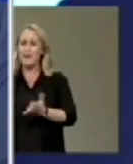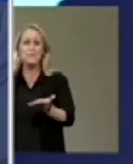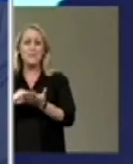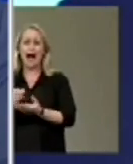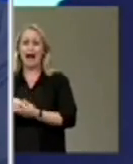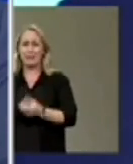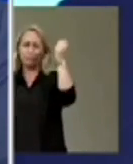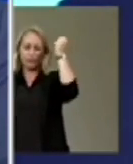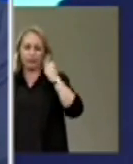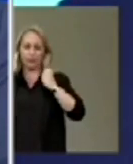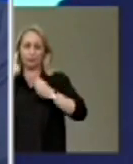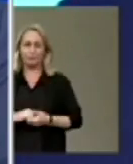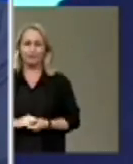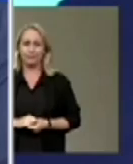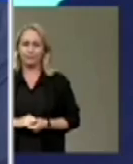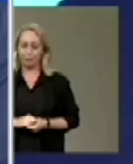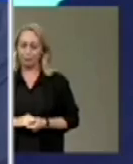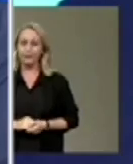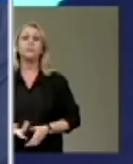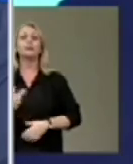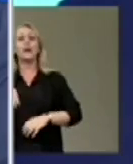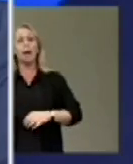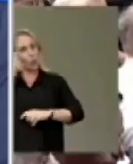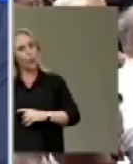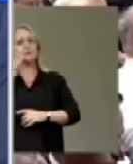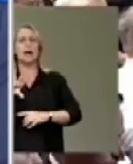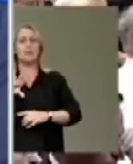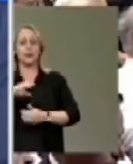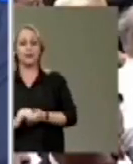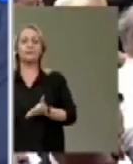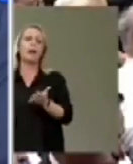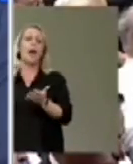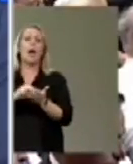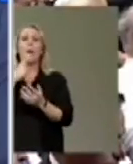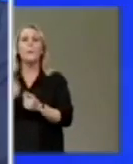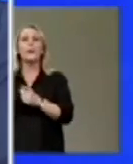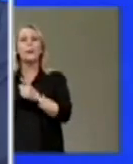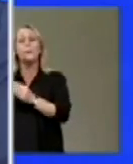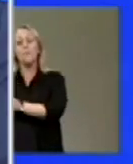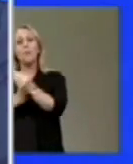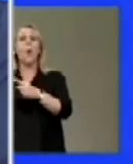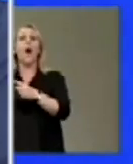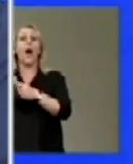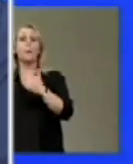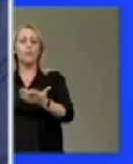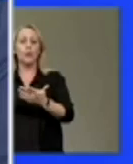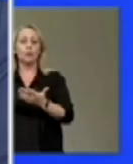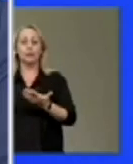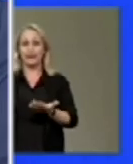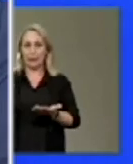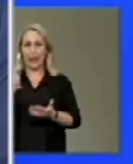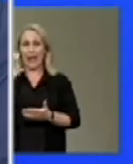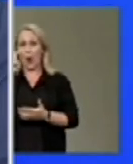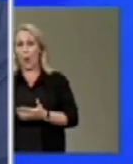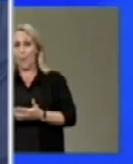κρέας μέχρι το νοέμβριο θα αυξηθεί ακόμα περισσότερο έβλεπα αναλυτές για την ενέργεια καιτα